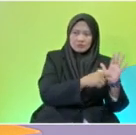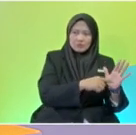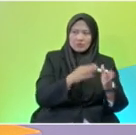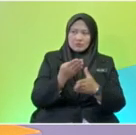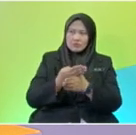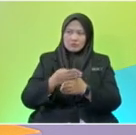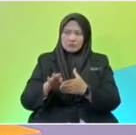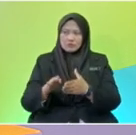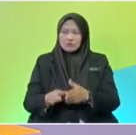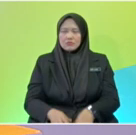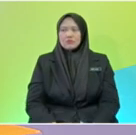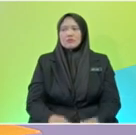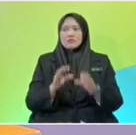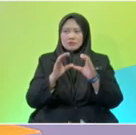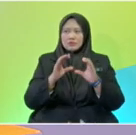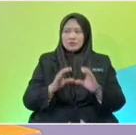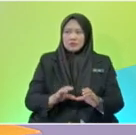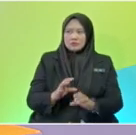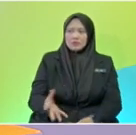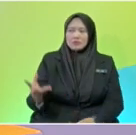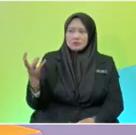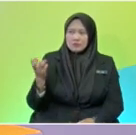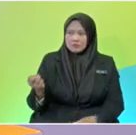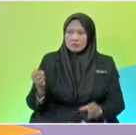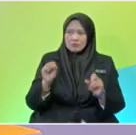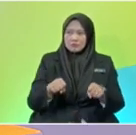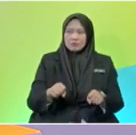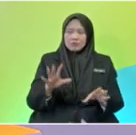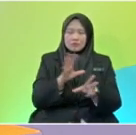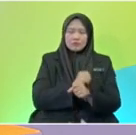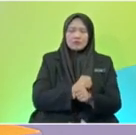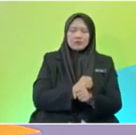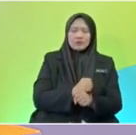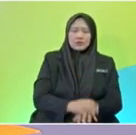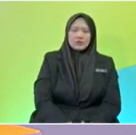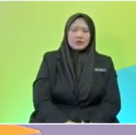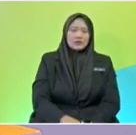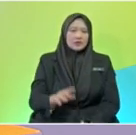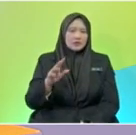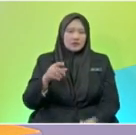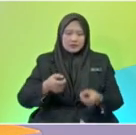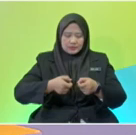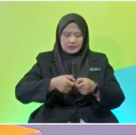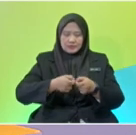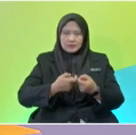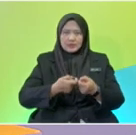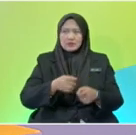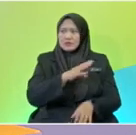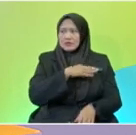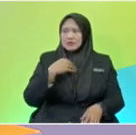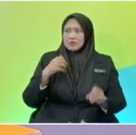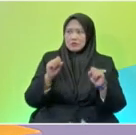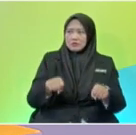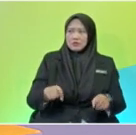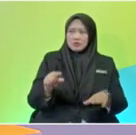bilang getah dan juga kacang lah suka kacang nih sedang didapati dan juga senang diuruskan dan itu boleh gunakan acuan kue inilah